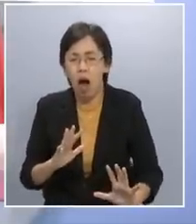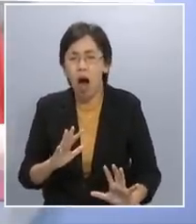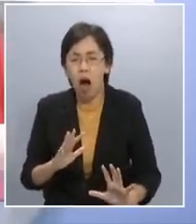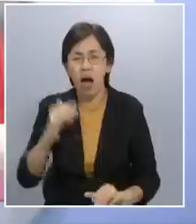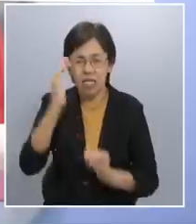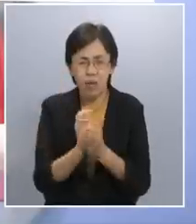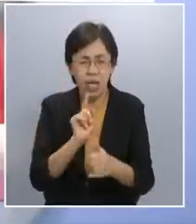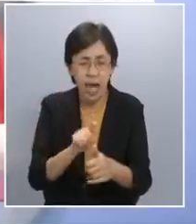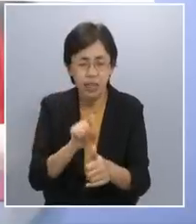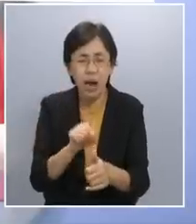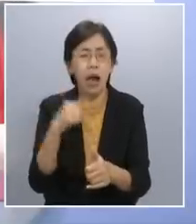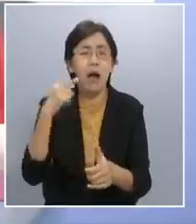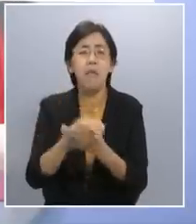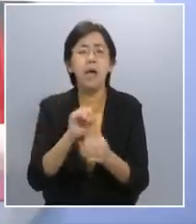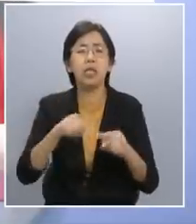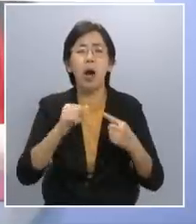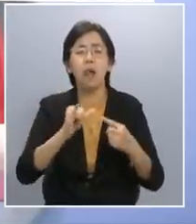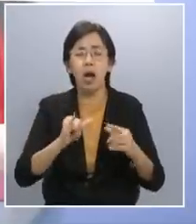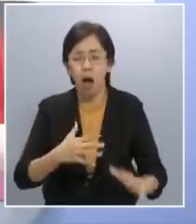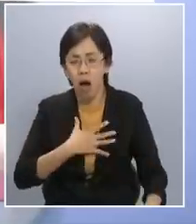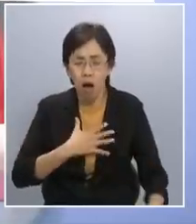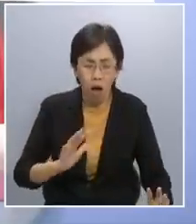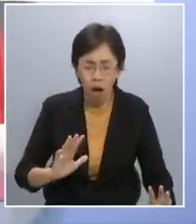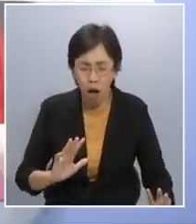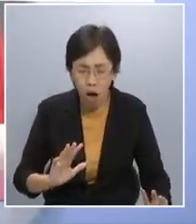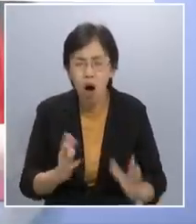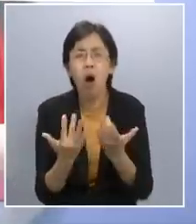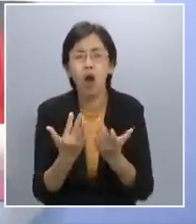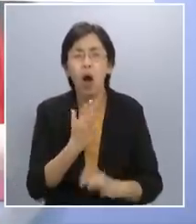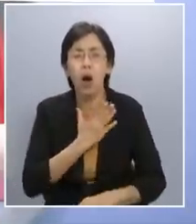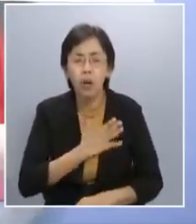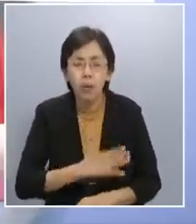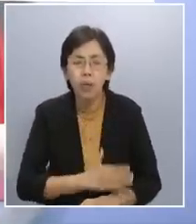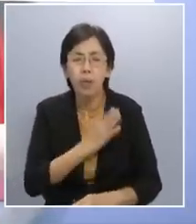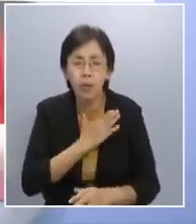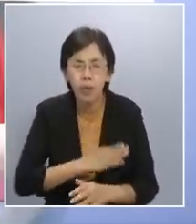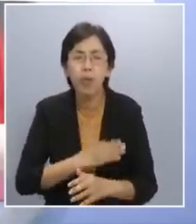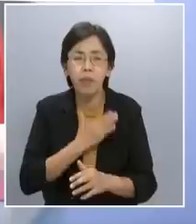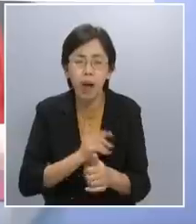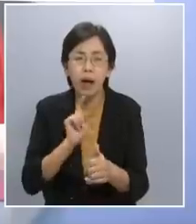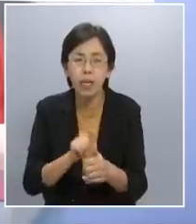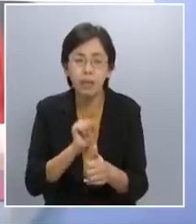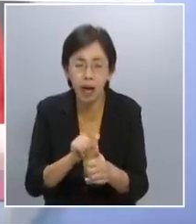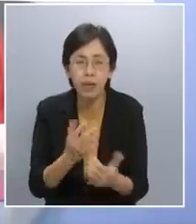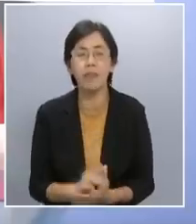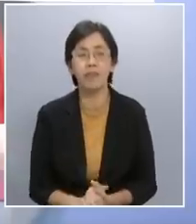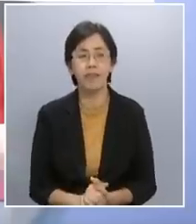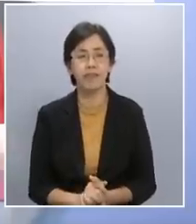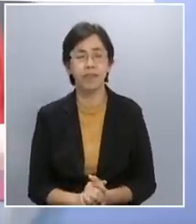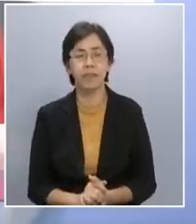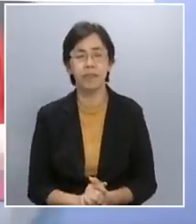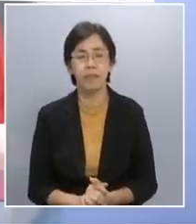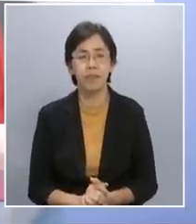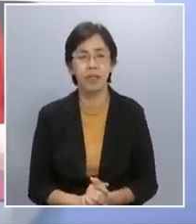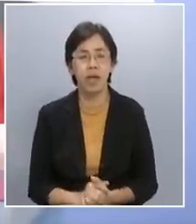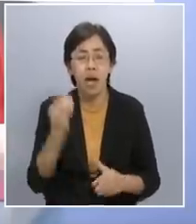คือช็อกยังไม่มีสติเดี๋ยวรอก่อนรอแป๊บคิดว่าเดี๋ยวต้องรอคนในครอบครัวเข้าทางแม่บ้านหรือทางเพื่อนบ้